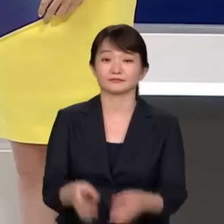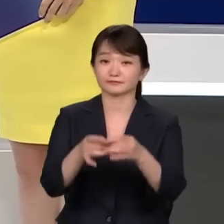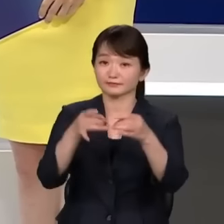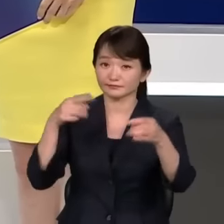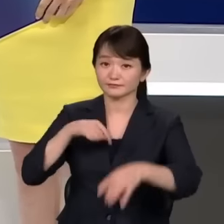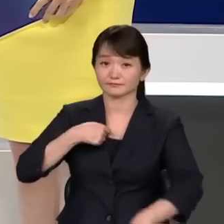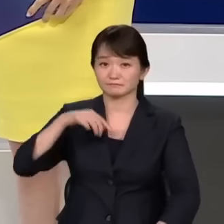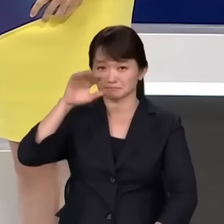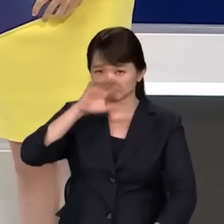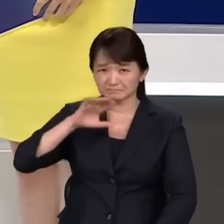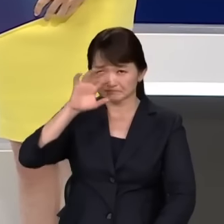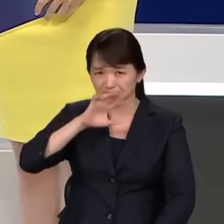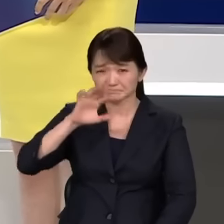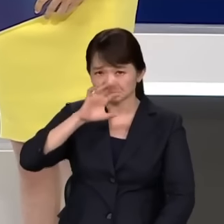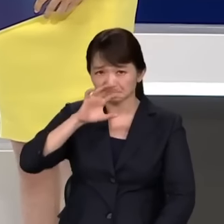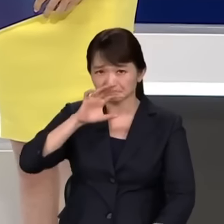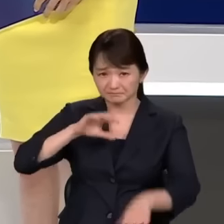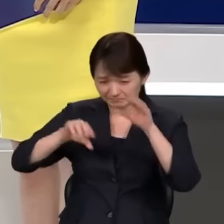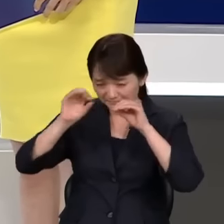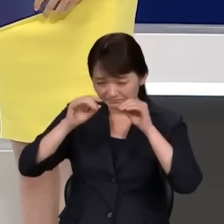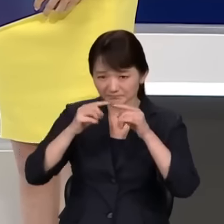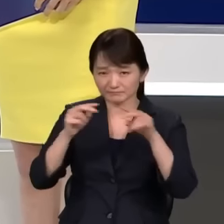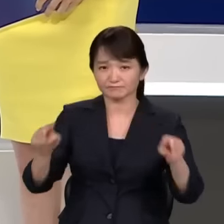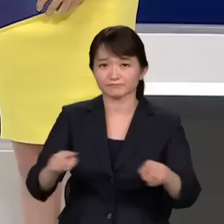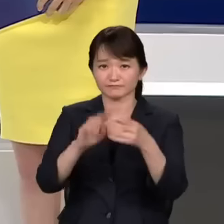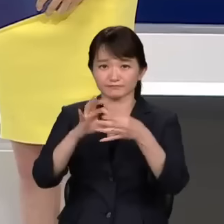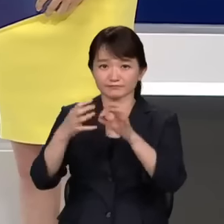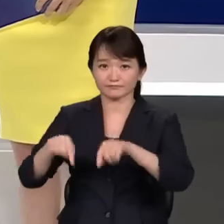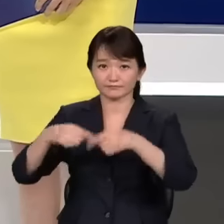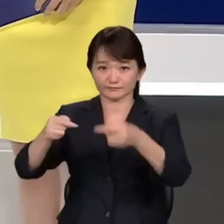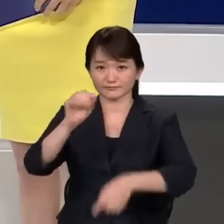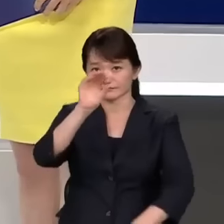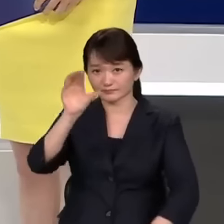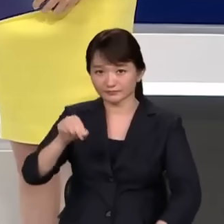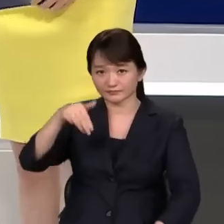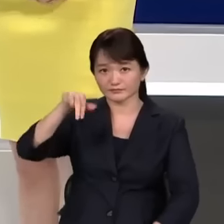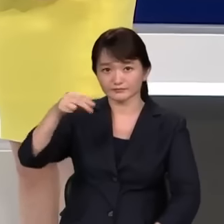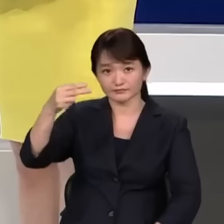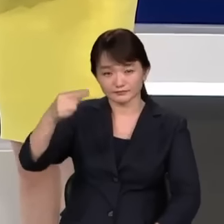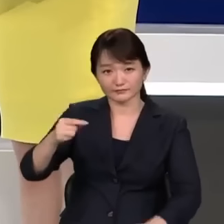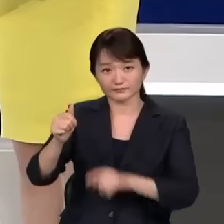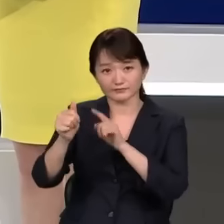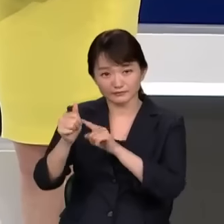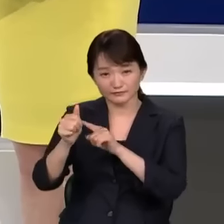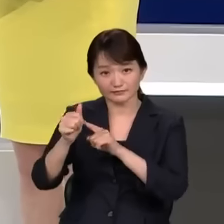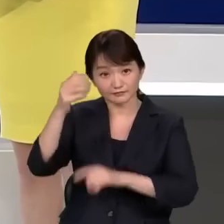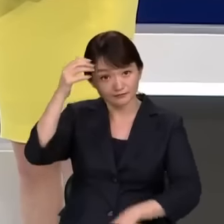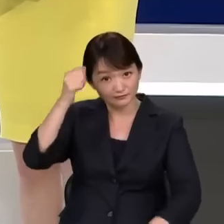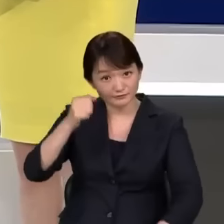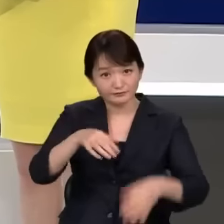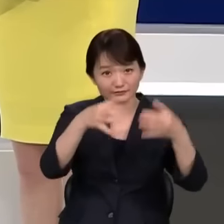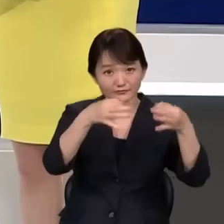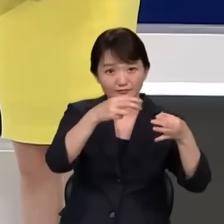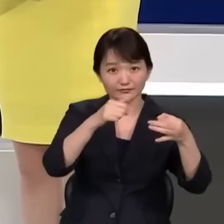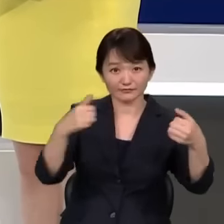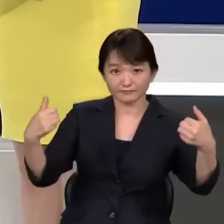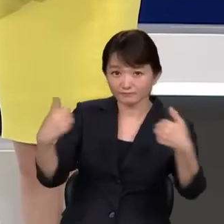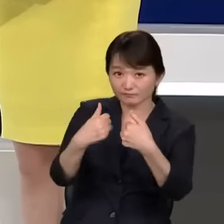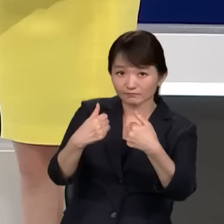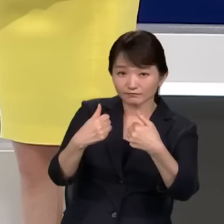양궁을 혼자 익혀서 파리 올림픽에 나섰던 선수죠. 아프리카 차드의 마다예 기억하시나요? 김우진 선수와 맞붙었을